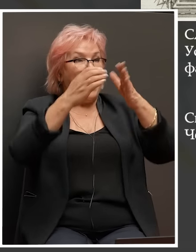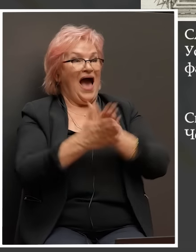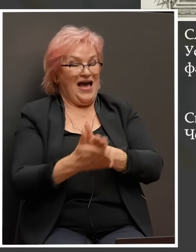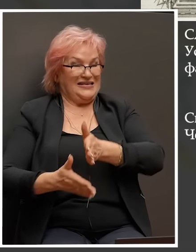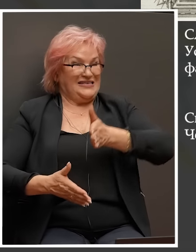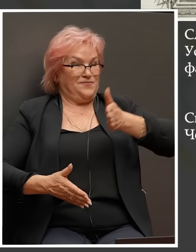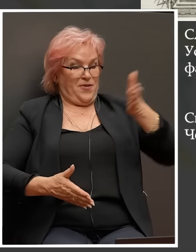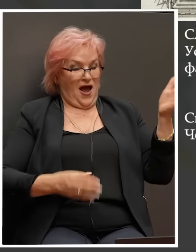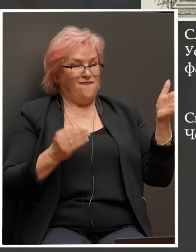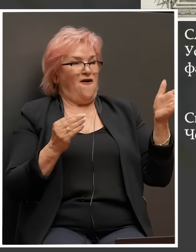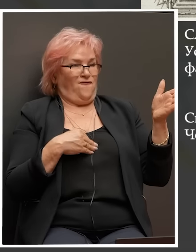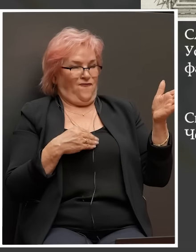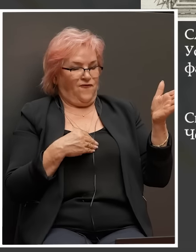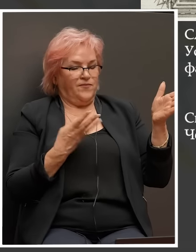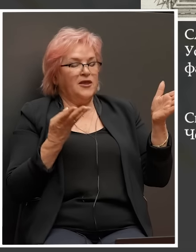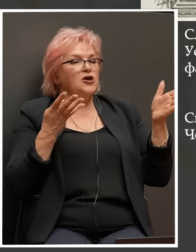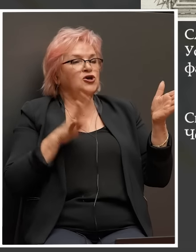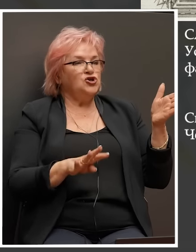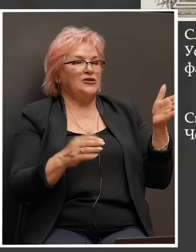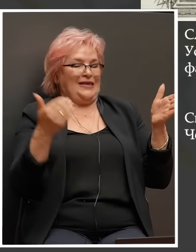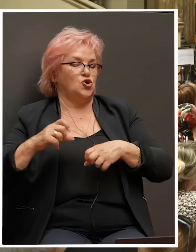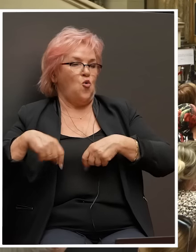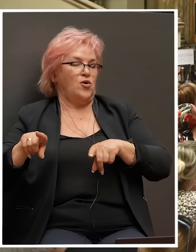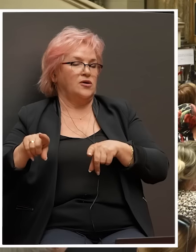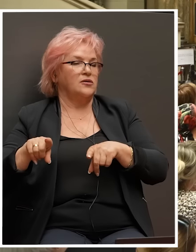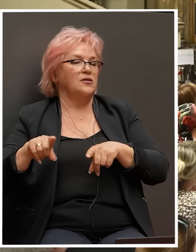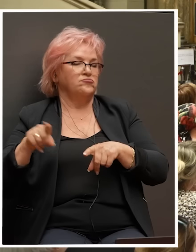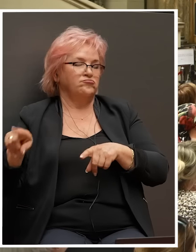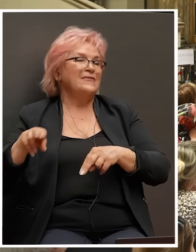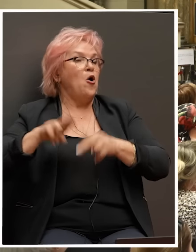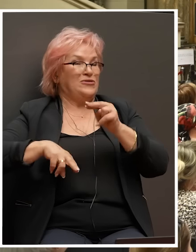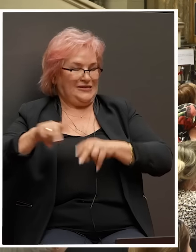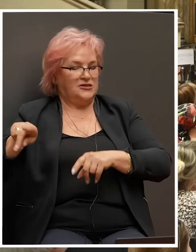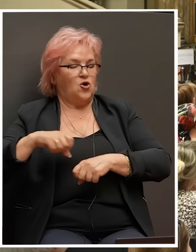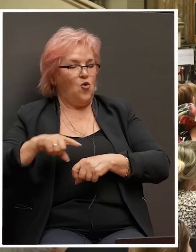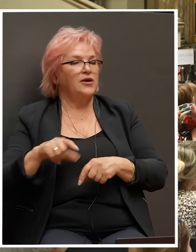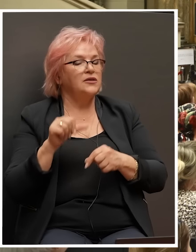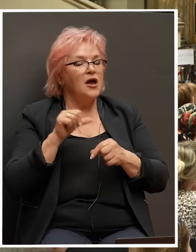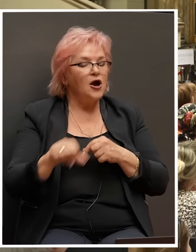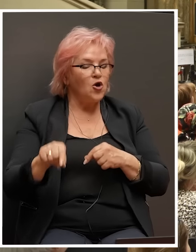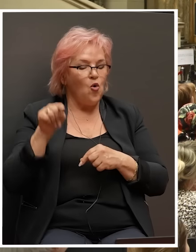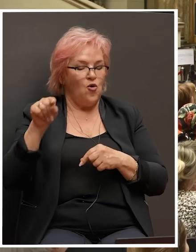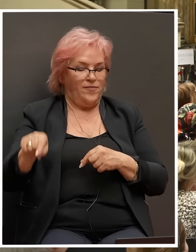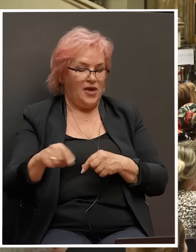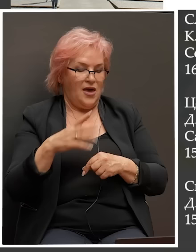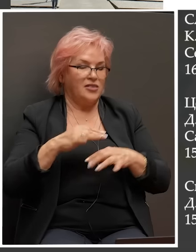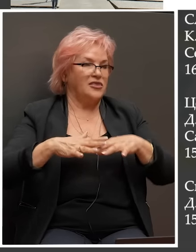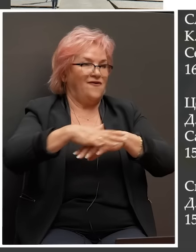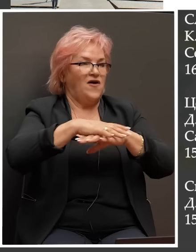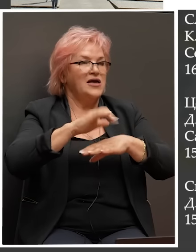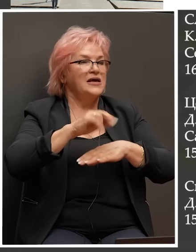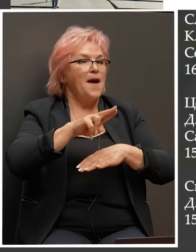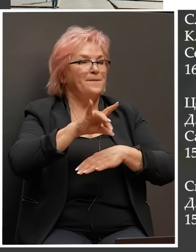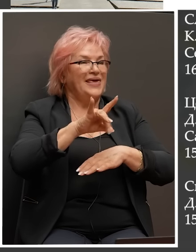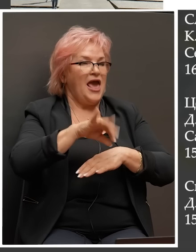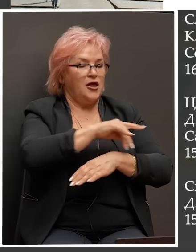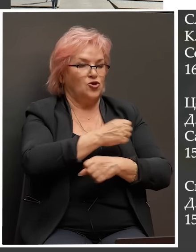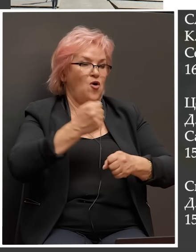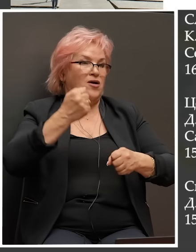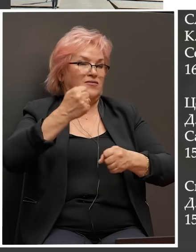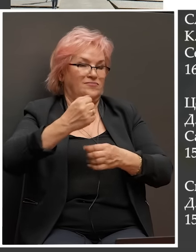стороны оттуда же четыре римских обелиска, которые Фонтана строит. Помимо Сан-Пьетро, он ставит обелиск